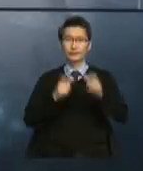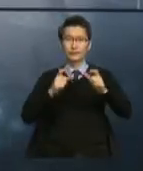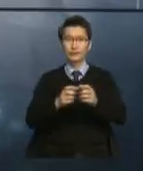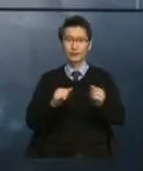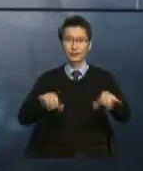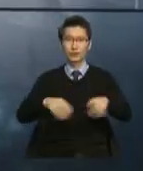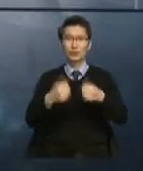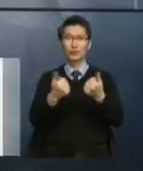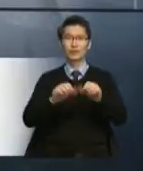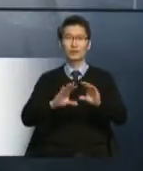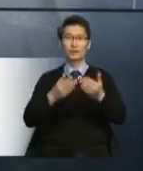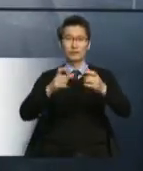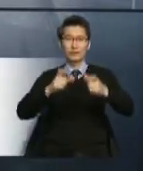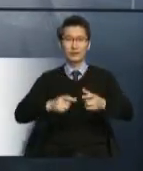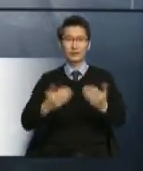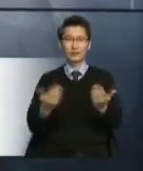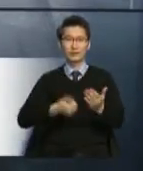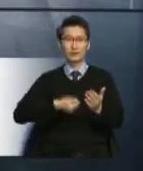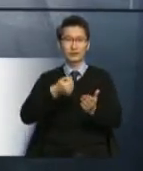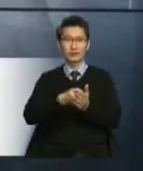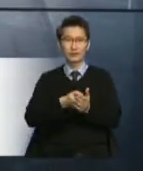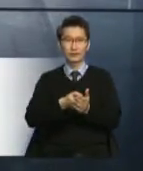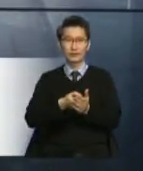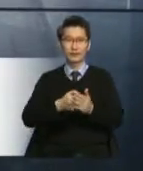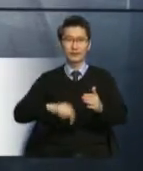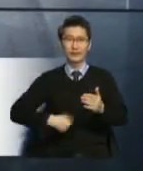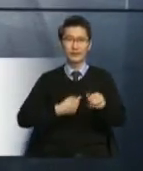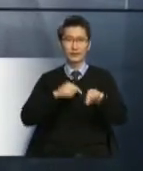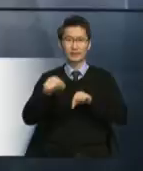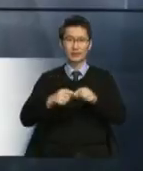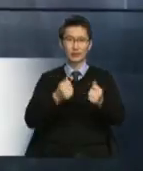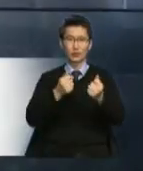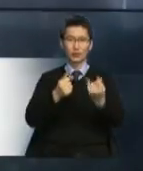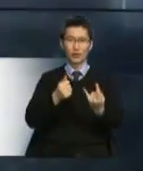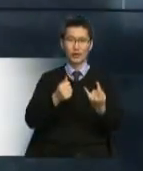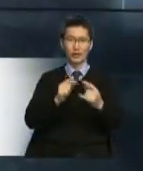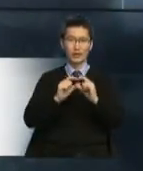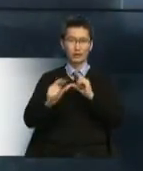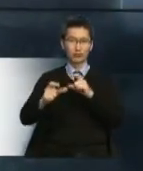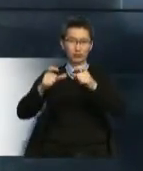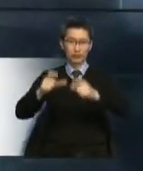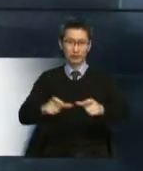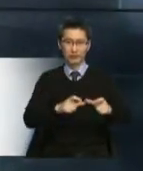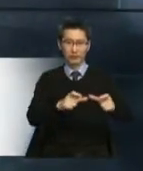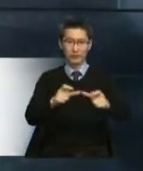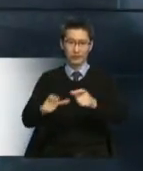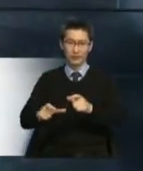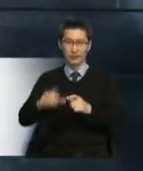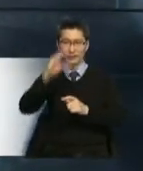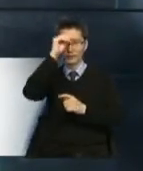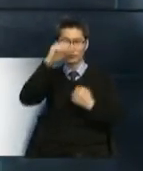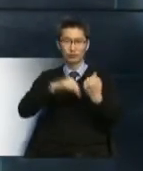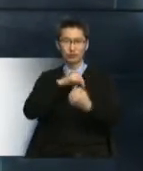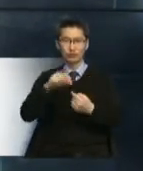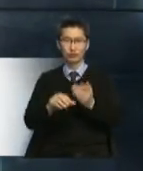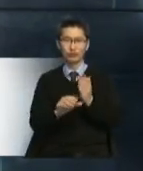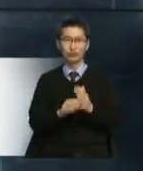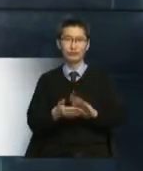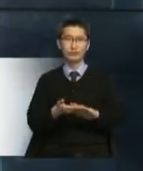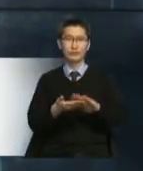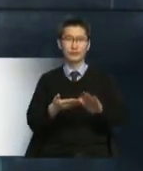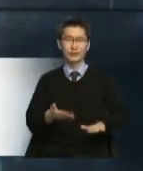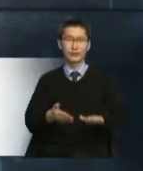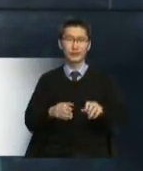주민들이 총회를 열어 마을의 사업 등을 결정하는 주민자치회. 현재 일부 지역, 일부 동에서 시범 운영되고 있습니다.